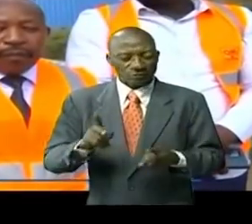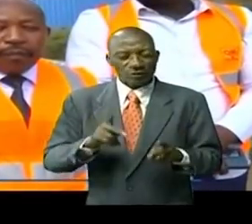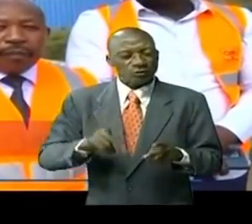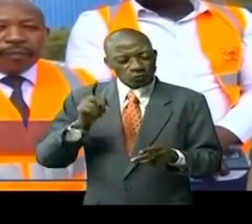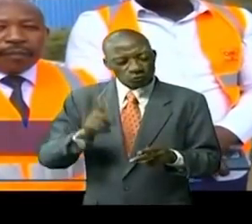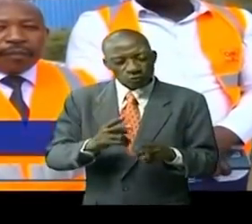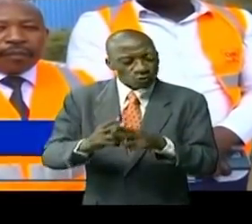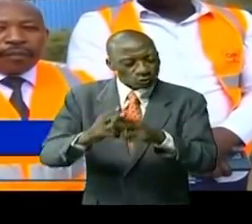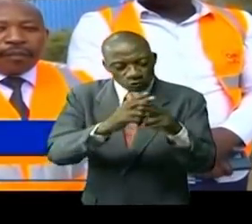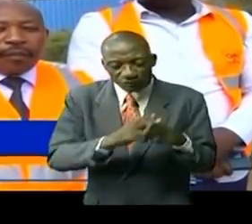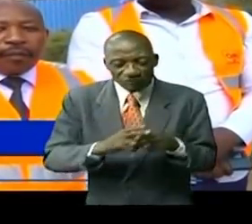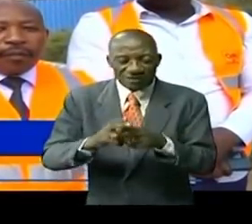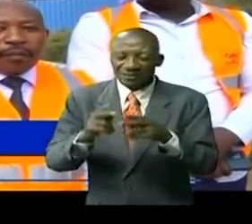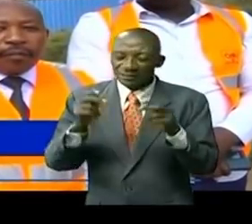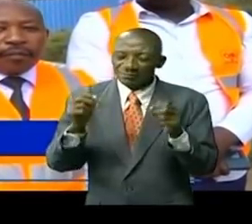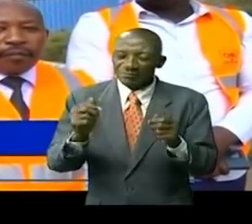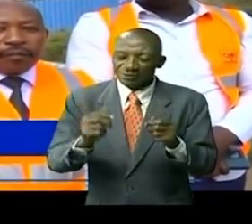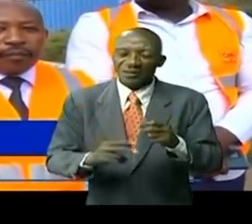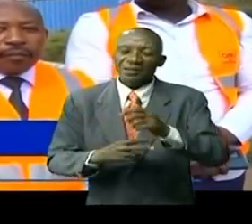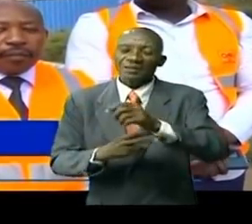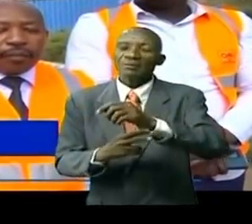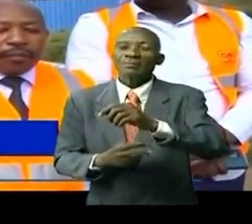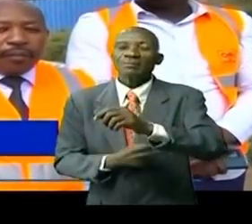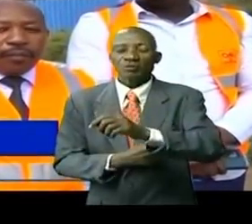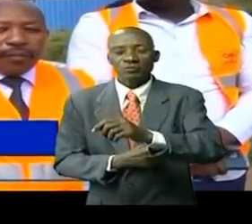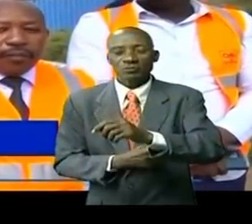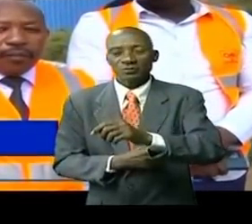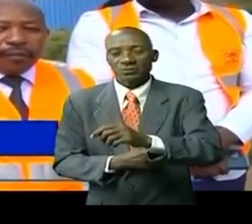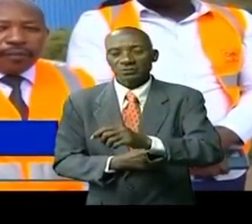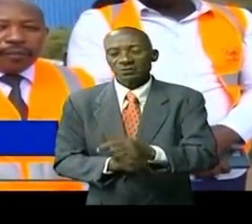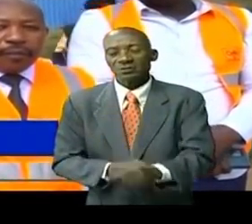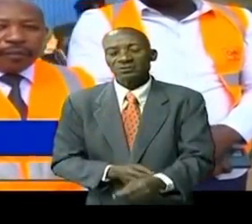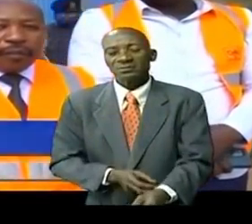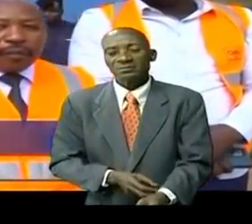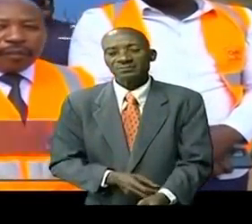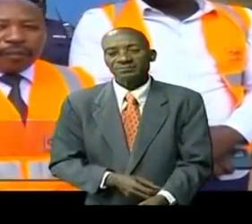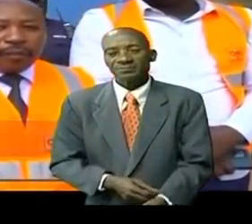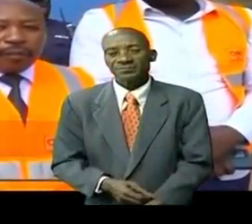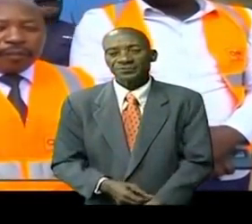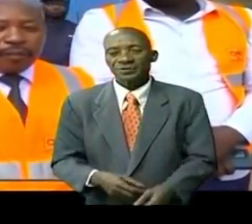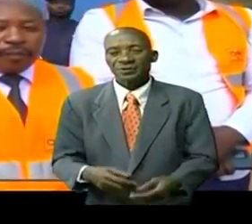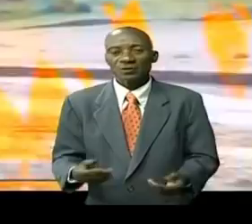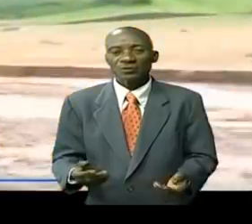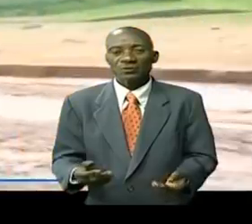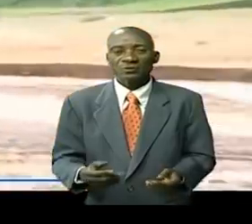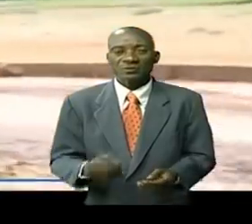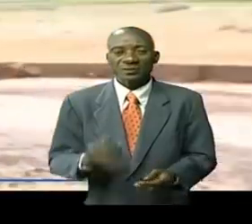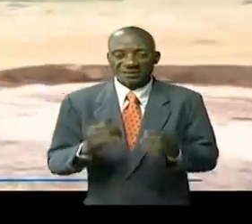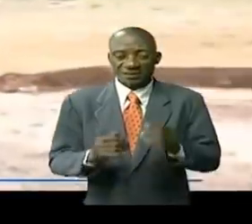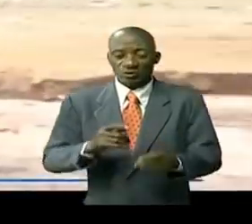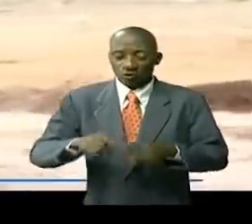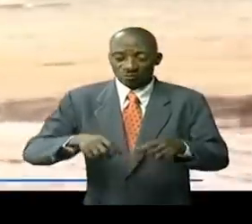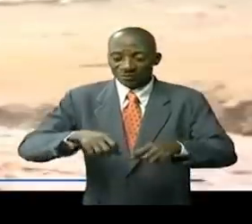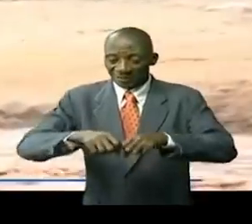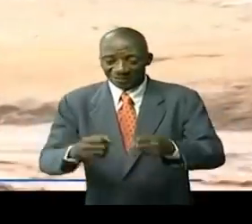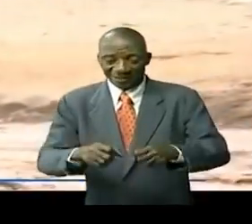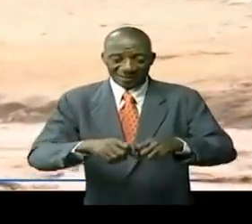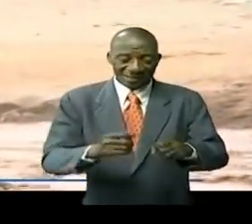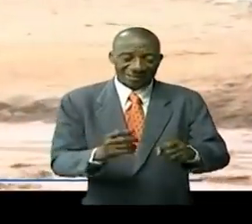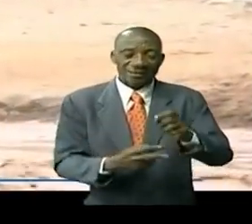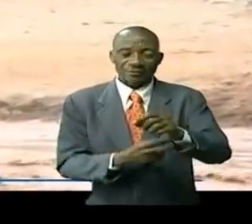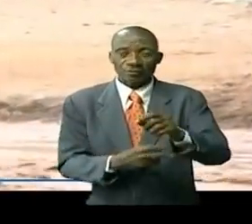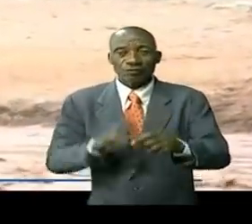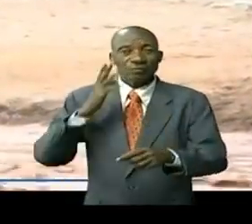pouvoir sensibiliser, parce que nous trouvons qu'il y a des inciviques qui commencent à déplacer les éléments des ponts. Avant de clôturer cette visite